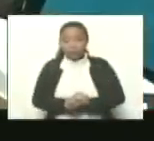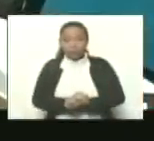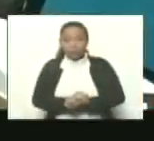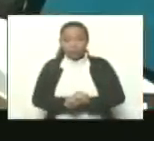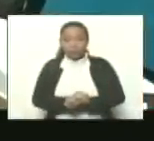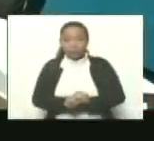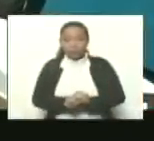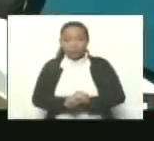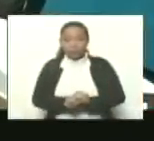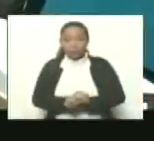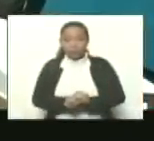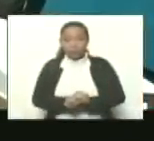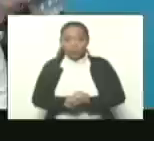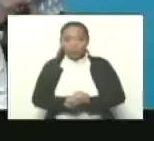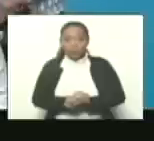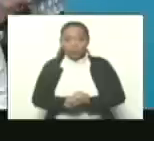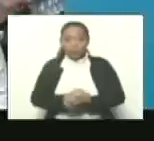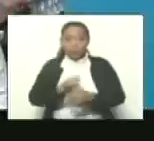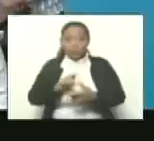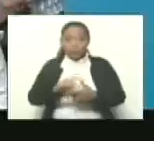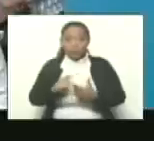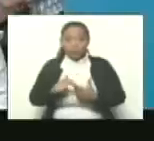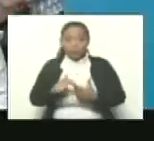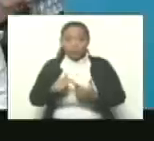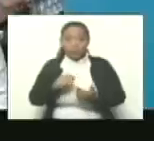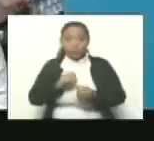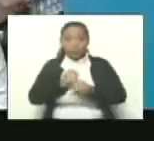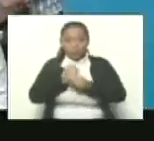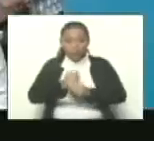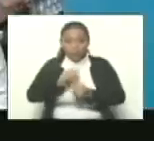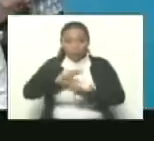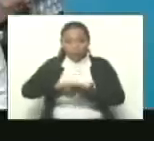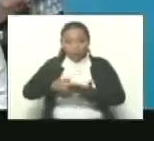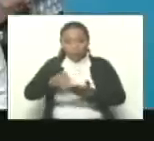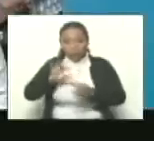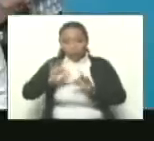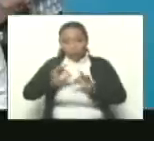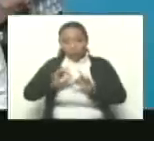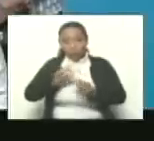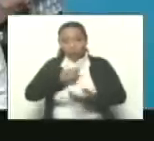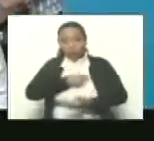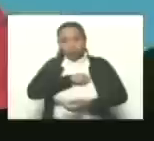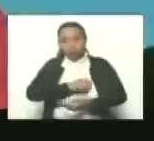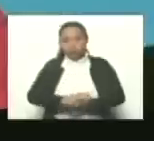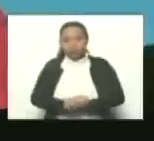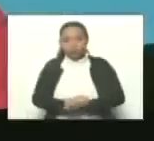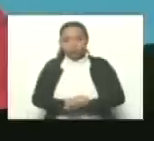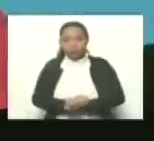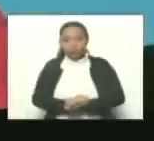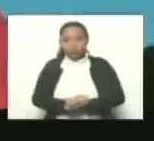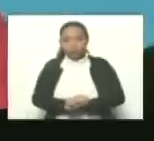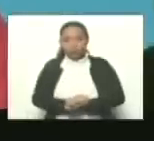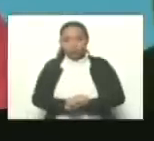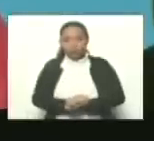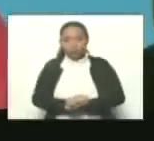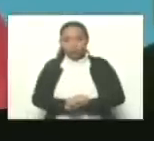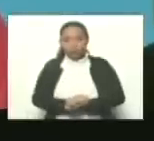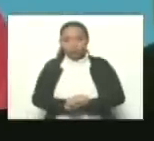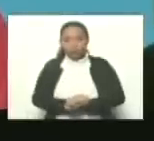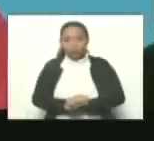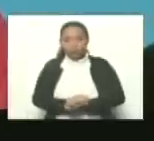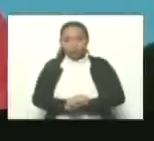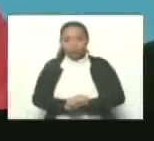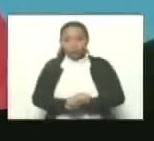نحن نعتبركم واحد من أهم رموز وقادة العالم الجديد الذي ننتظره بشغف. Usted es uno de